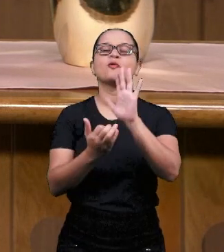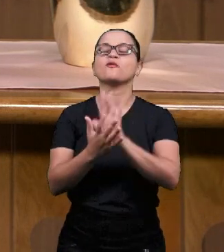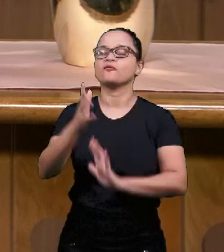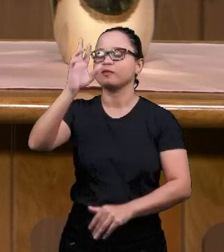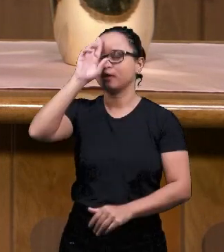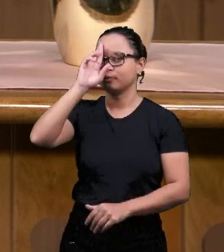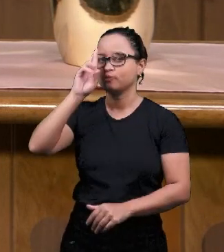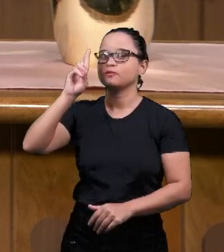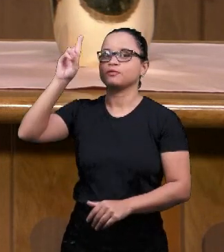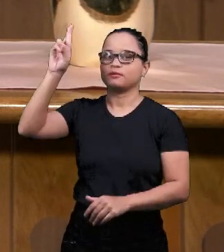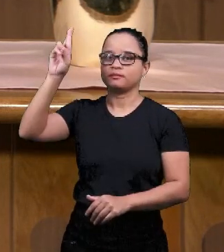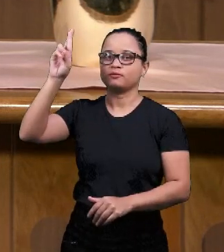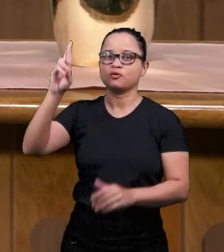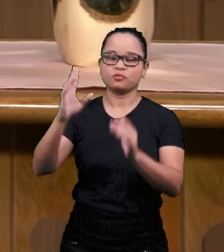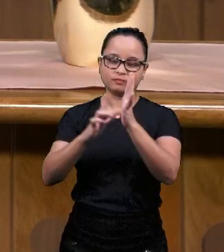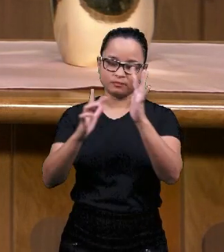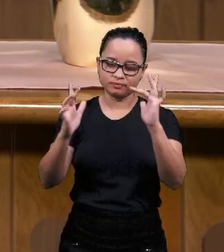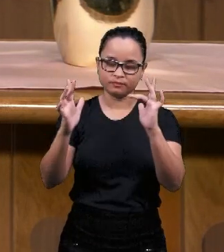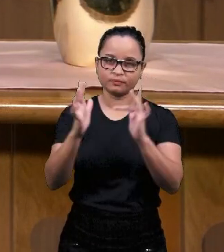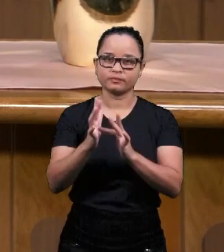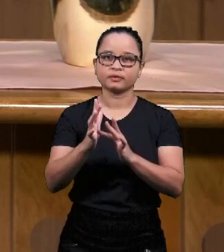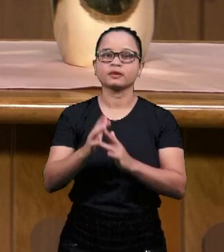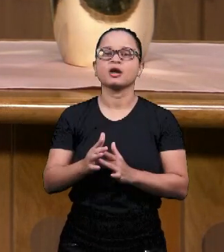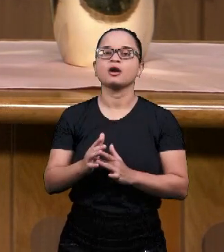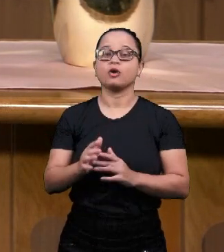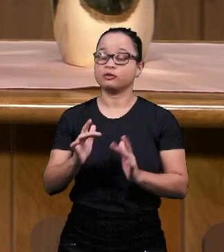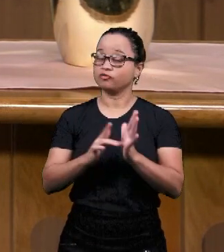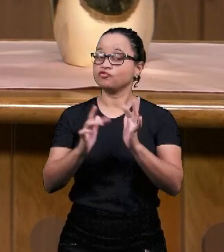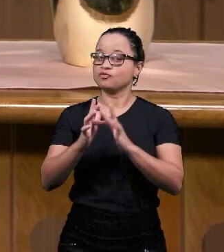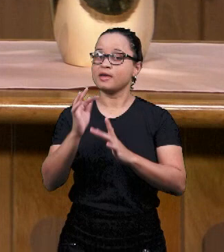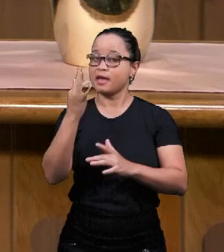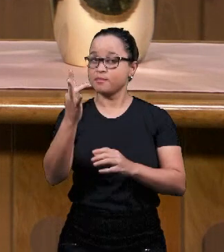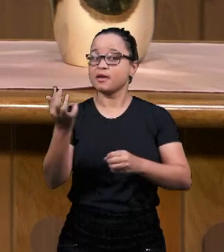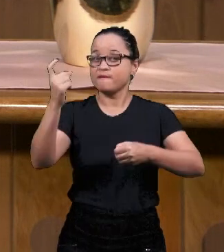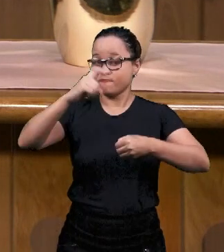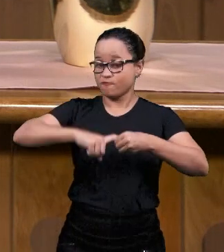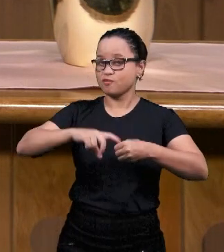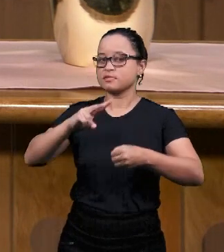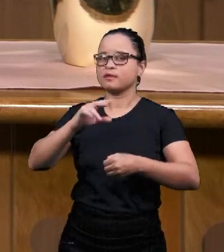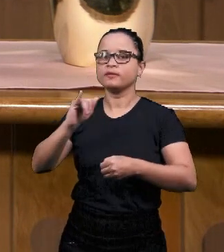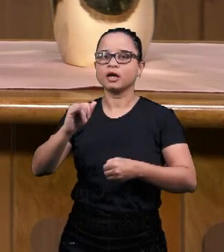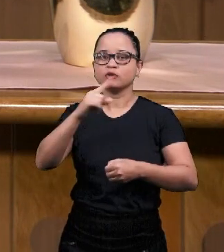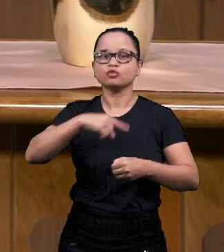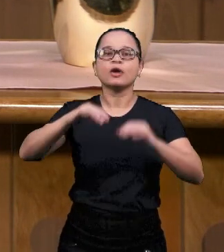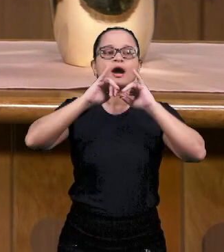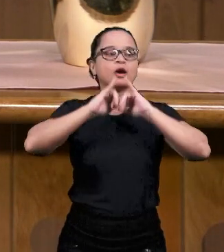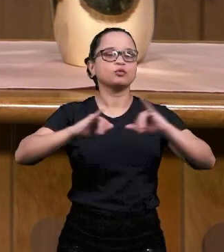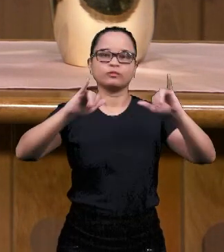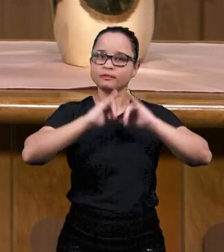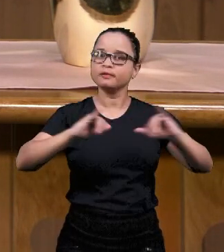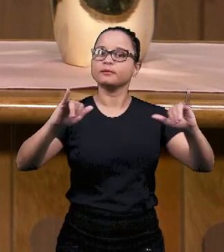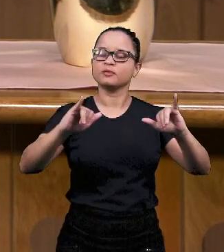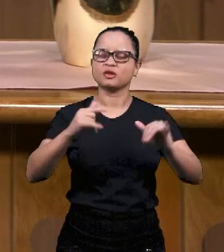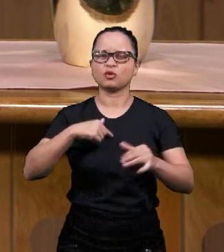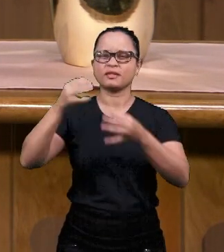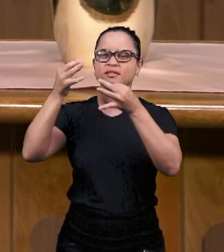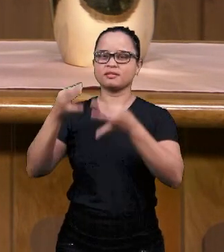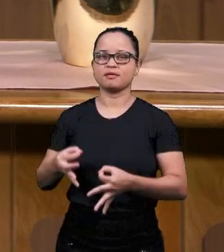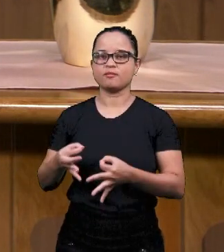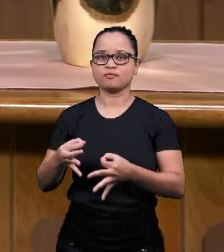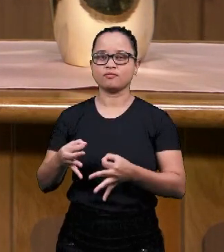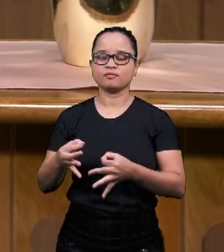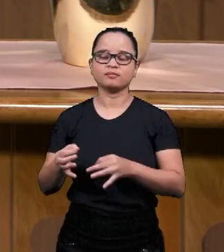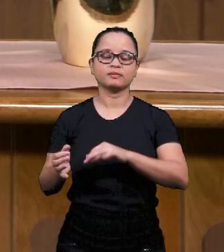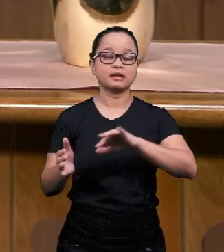Будет прославлено имя Господне. Вскоре вернется Иисус. Это крик церкви и